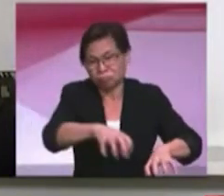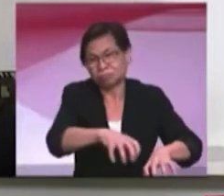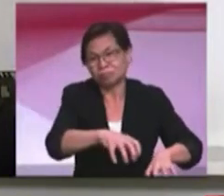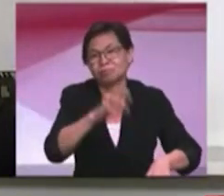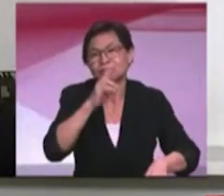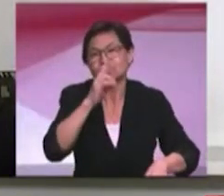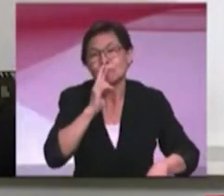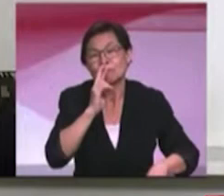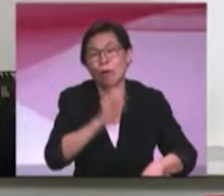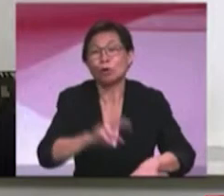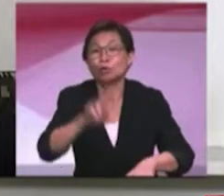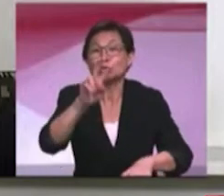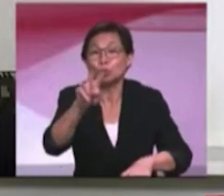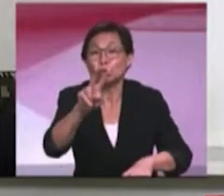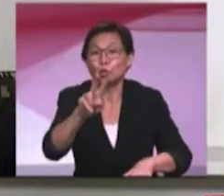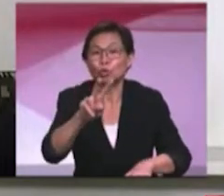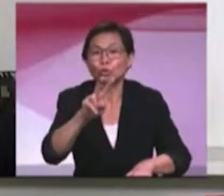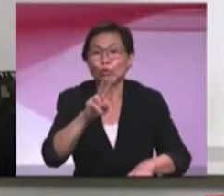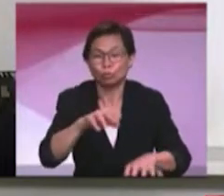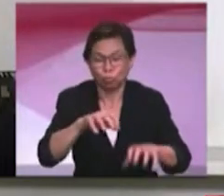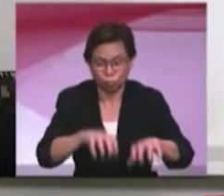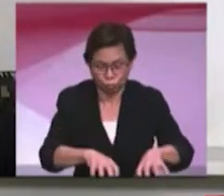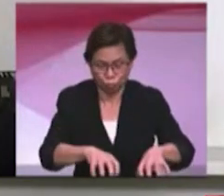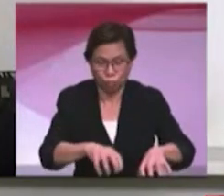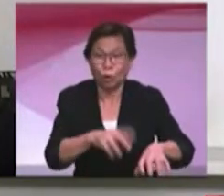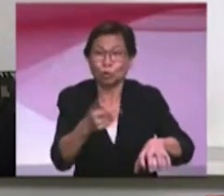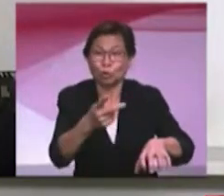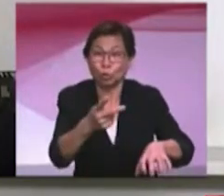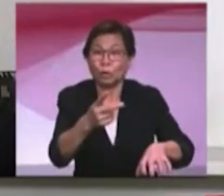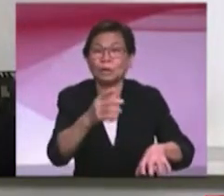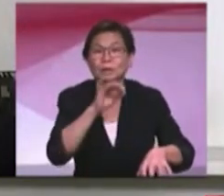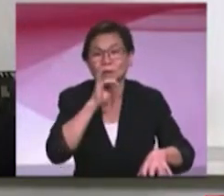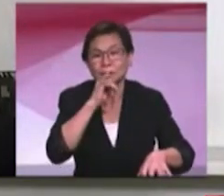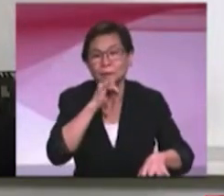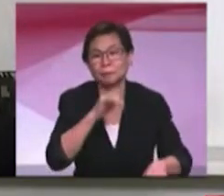dalam zon merah serta 2 daerah di dalam zon jingga.